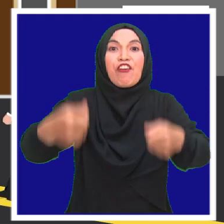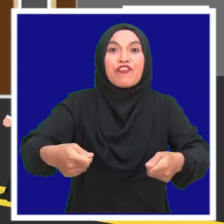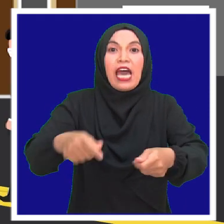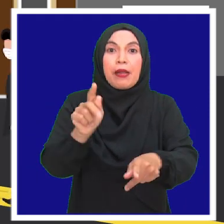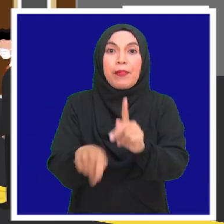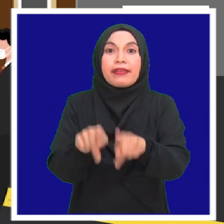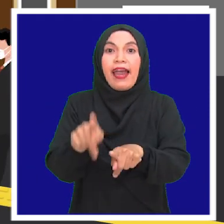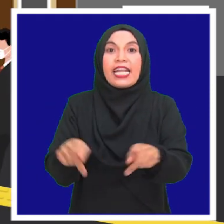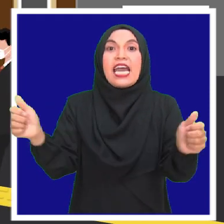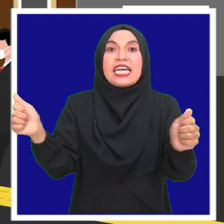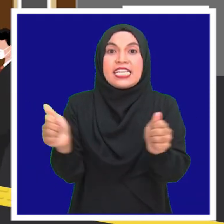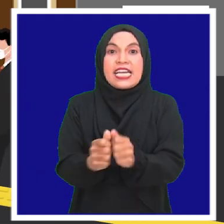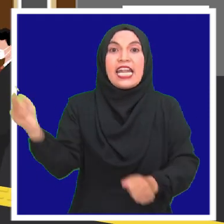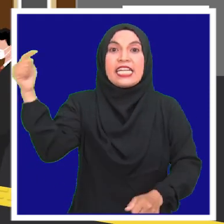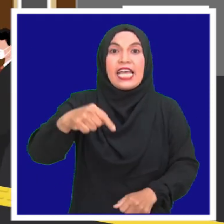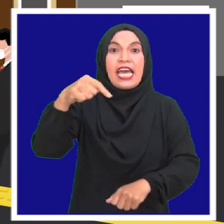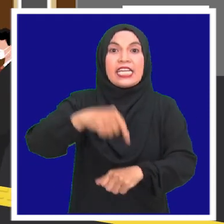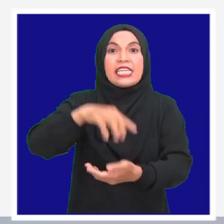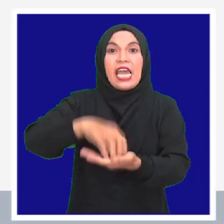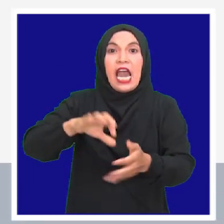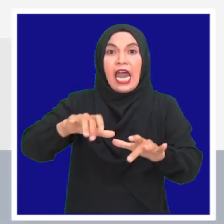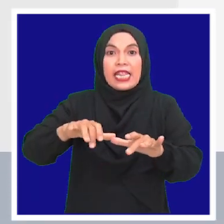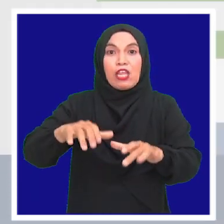atau online.